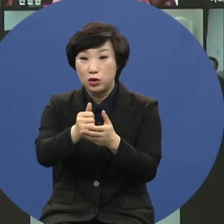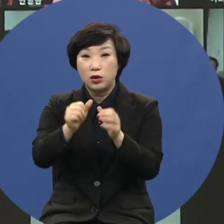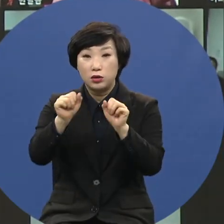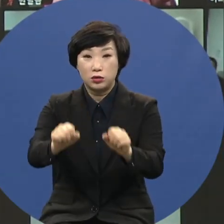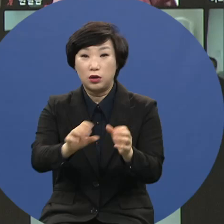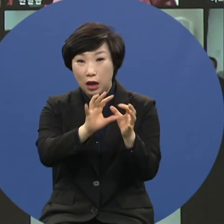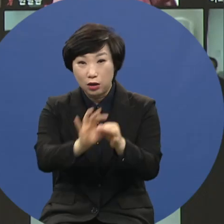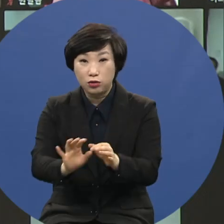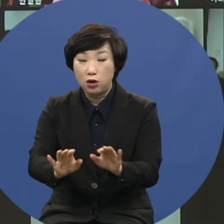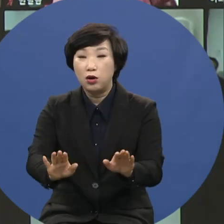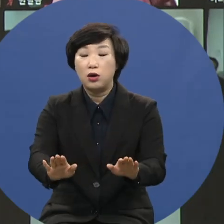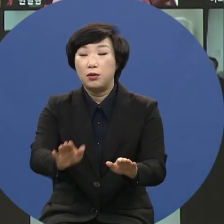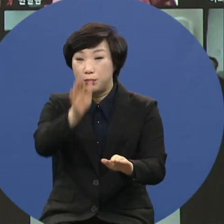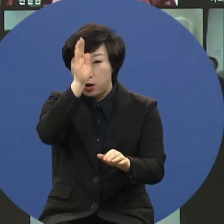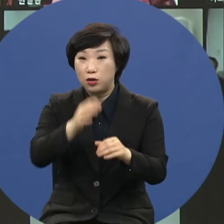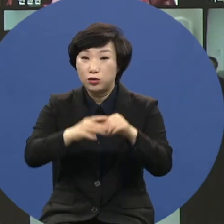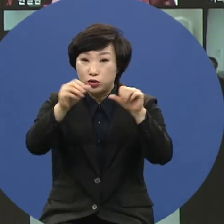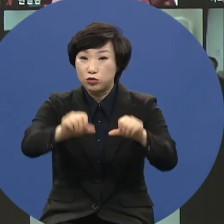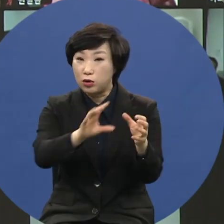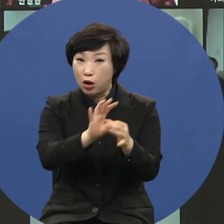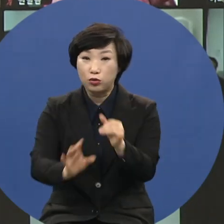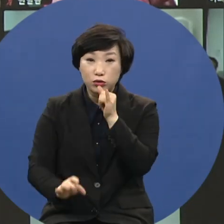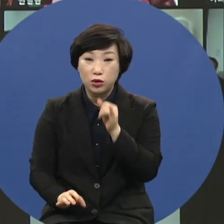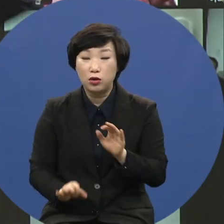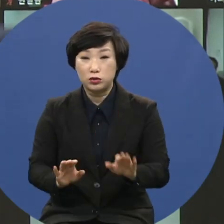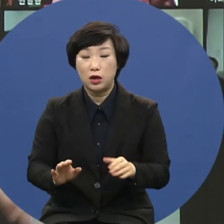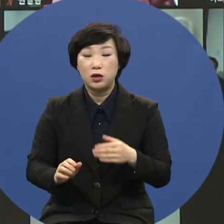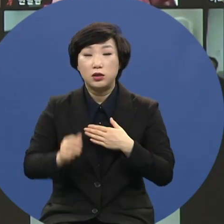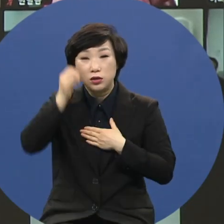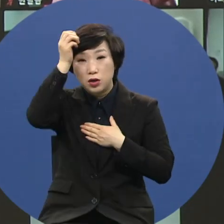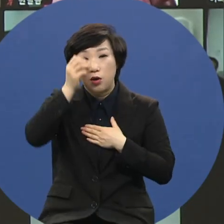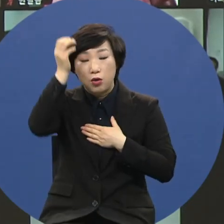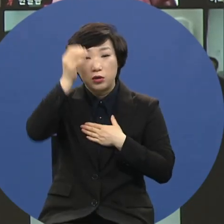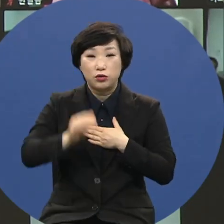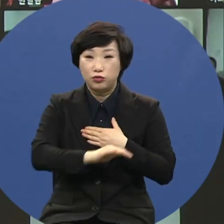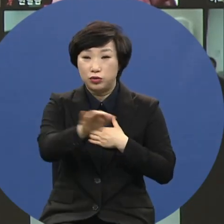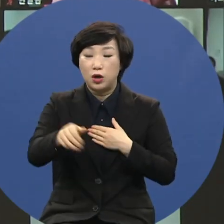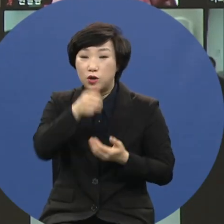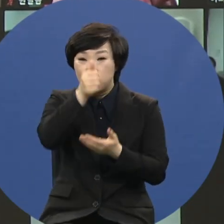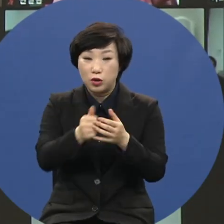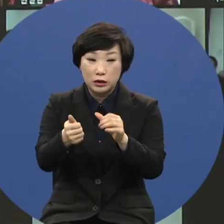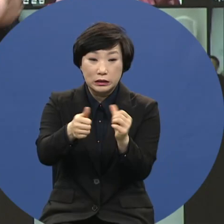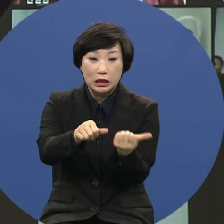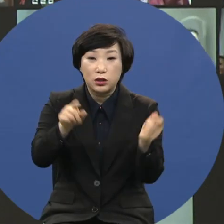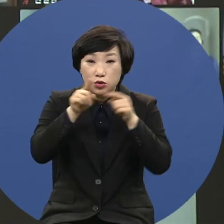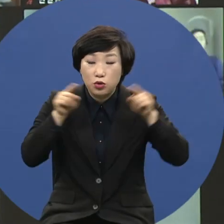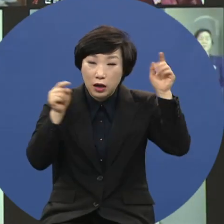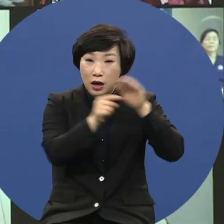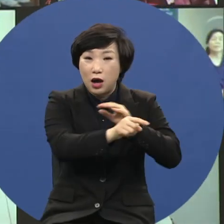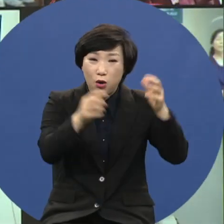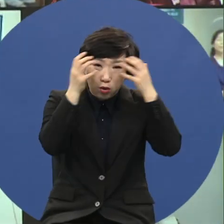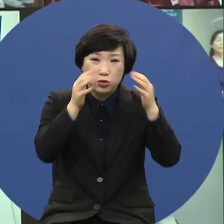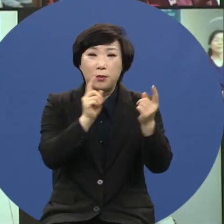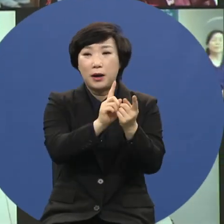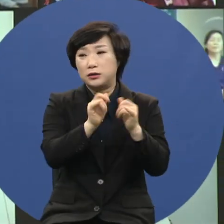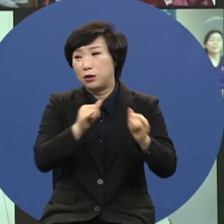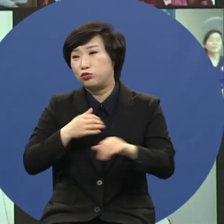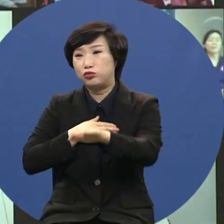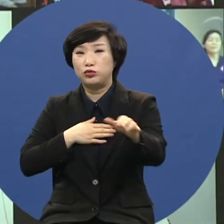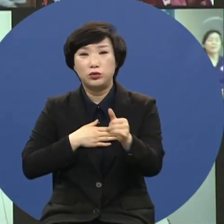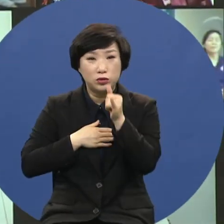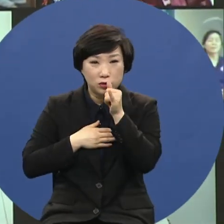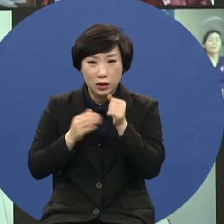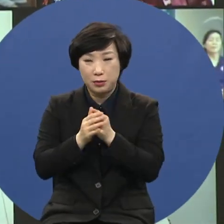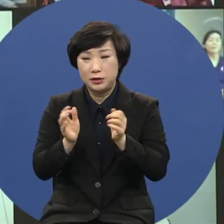한, 질병과 저주가 존재하는 한, 영혼이 죄와 탐함과 지옥에서 고통받을 자가 존재하는 한 예수는